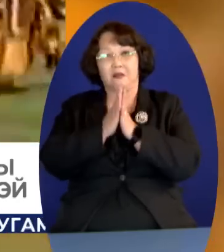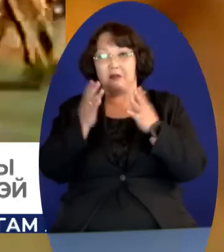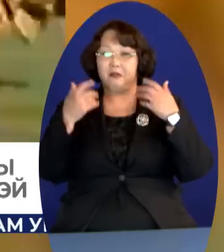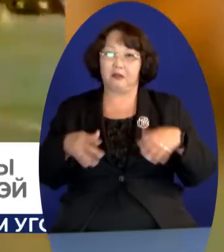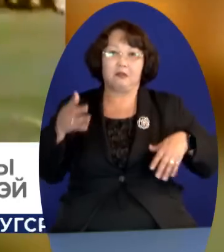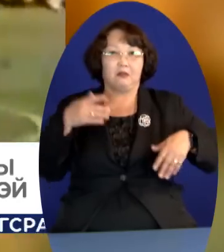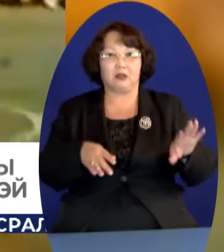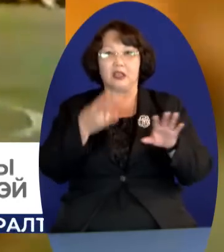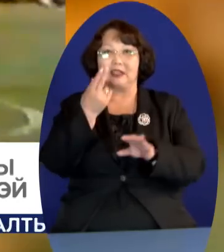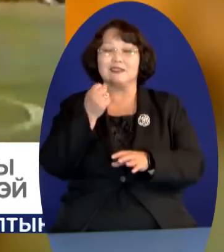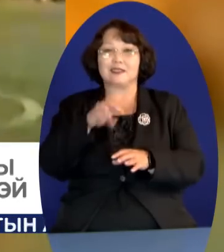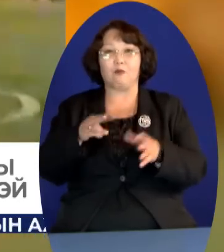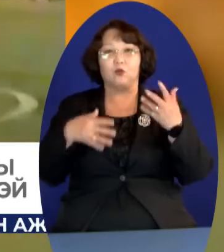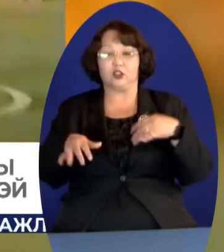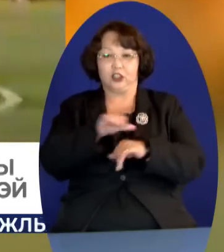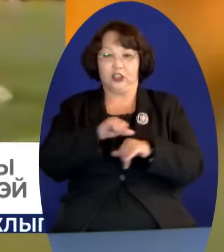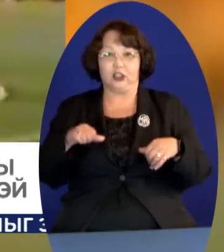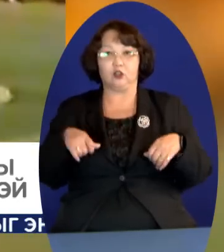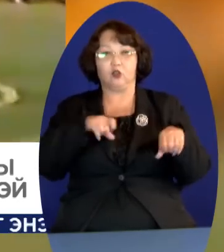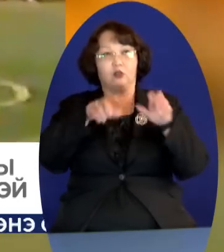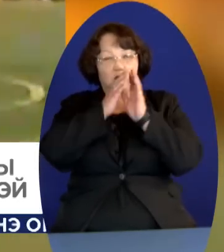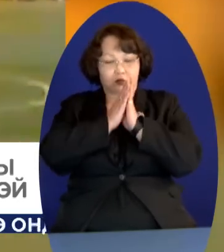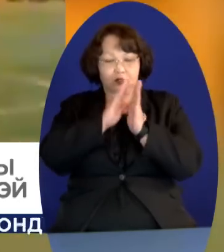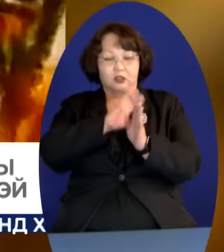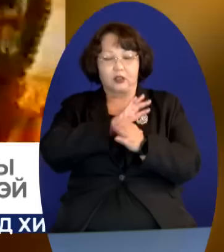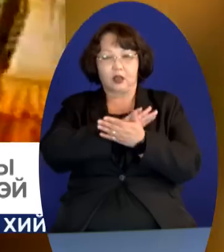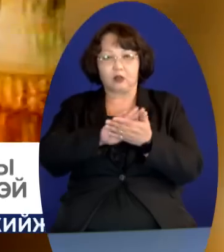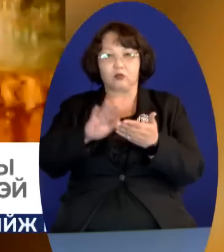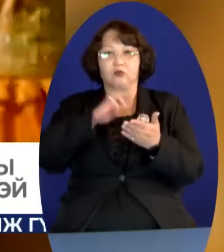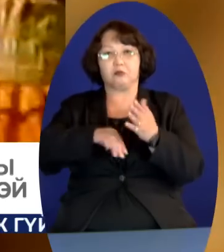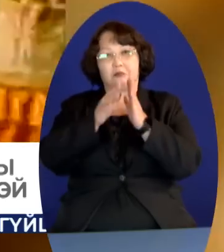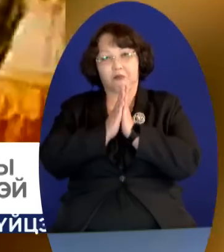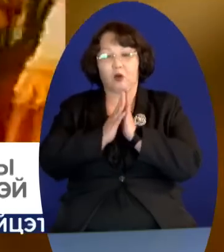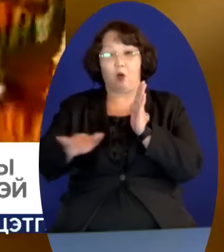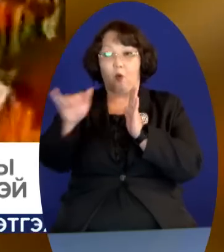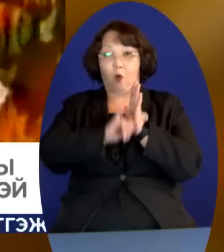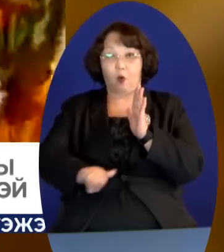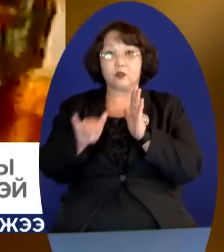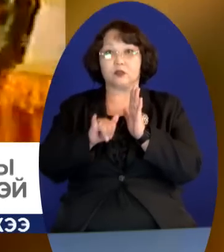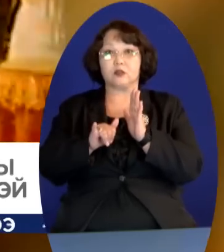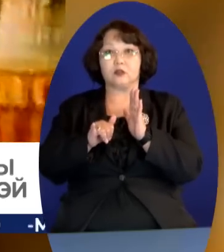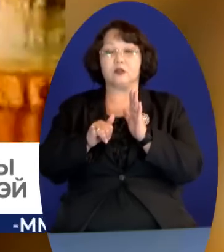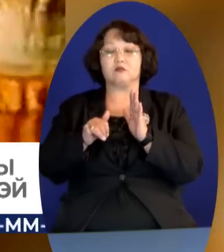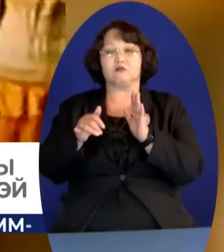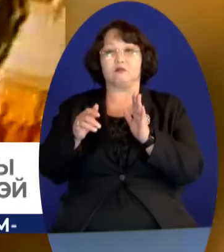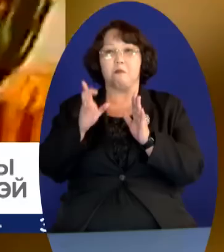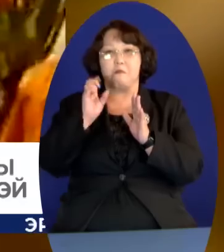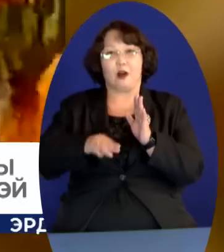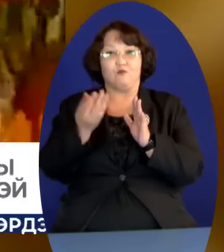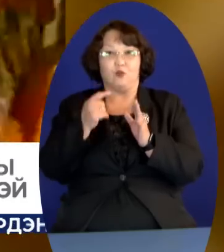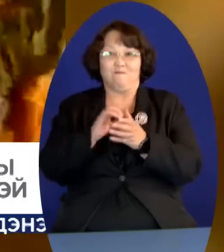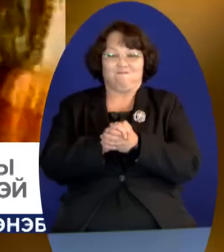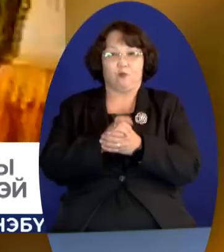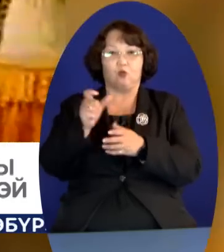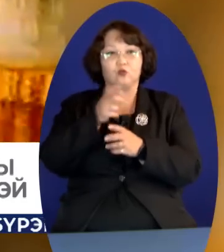үйлдэхин зэрэгцээ иргэд өөрсдийн сэтгэл юугаа ариусгана. Тухайн улс их орны үлми бат милми тунглаг бусдад туслах зэрэг